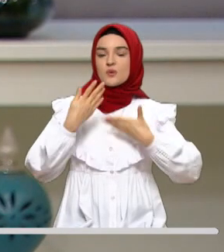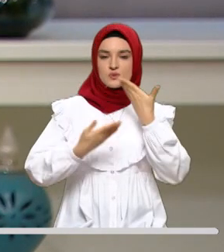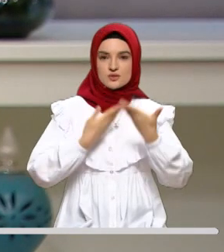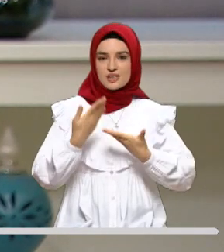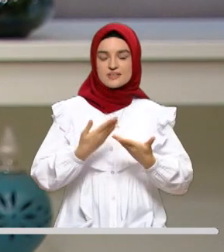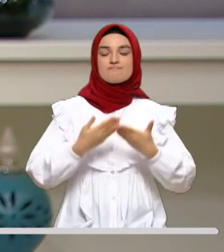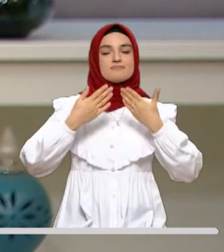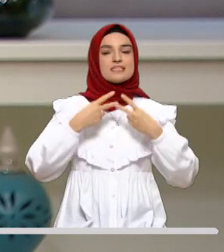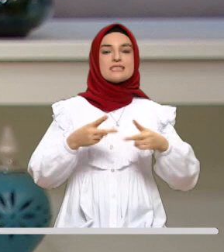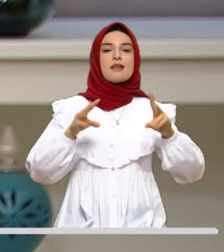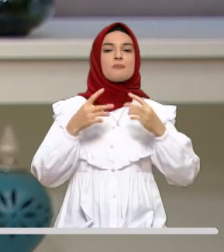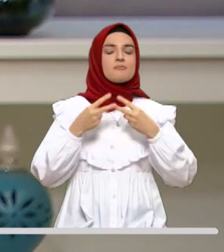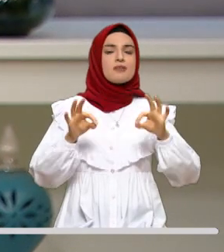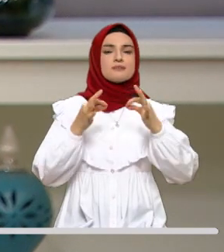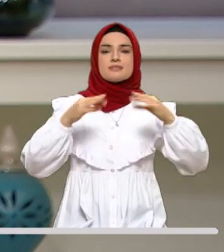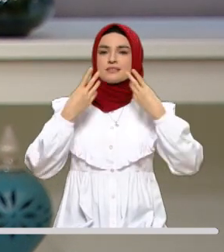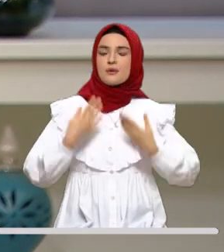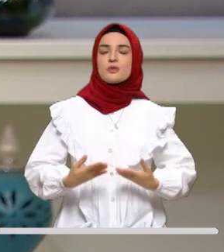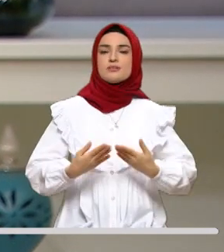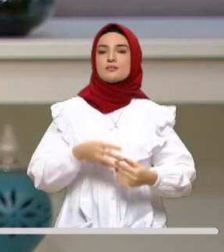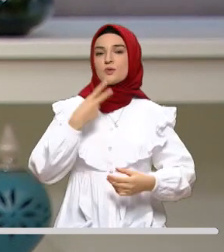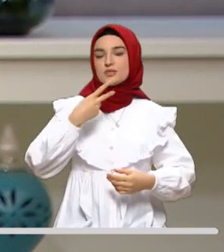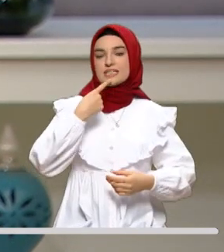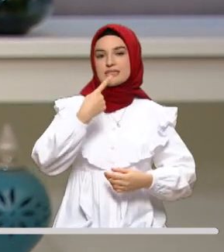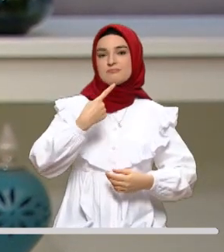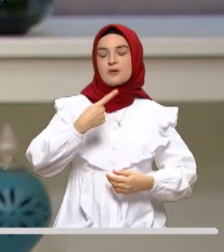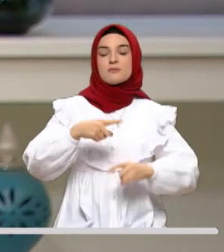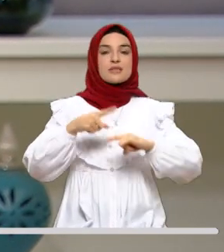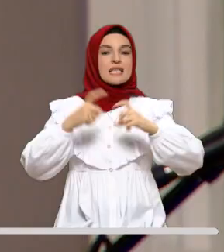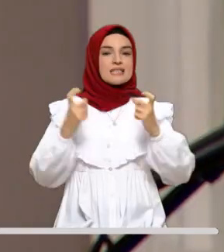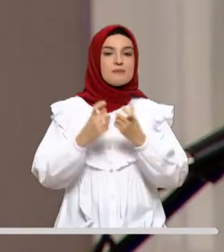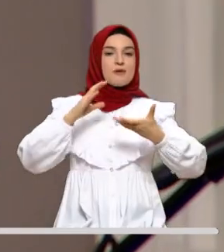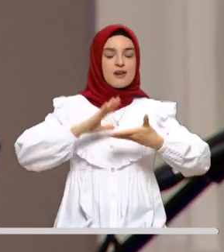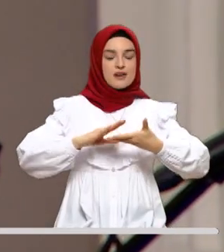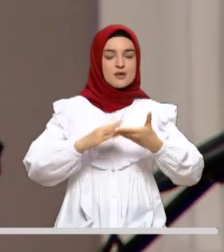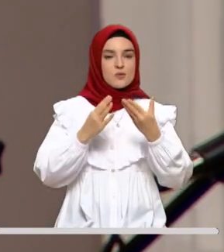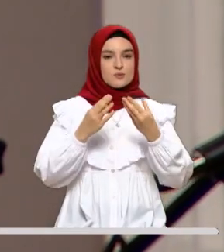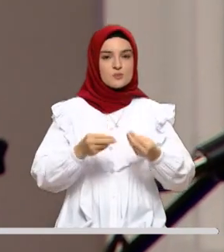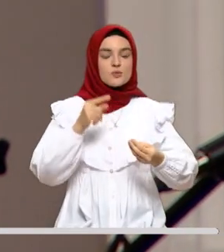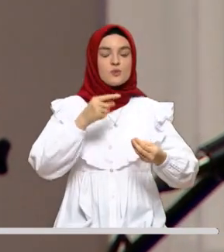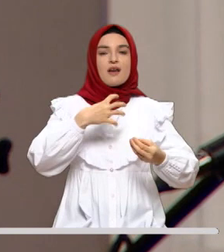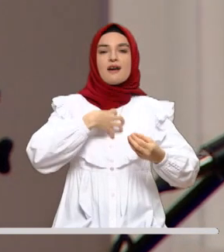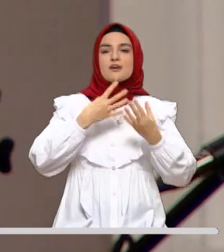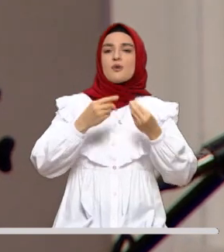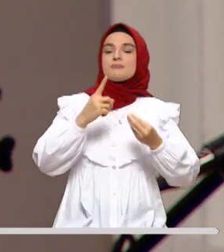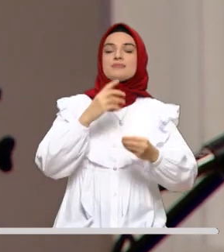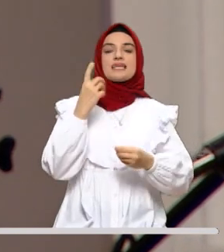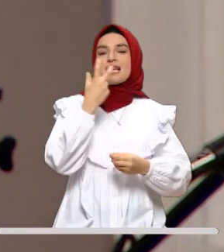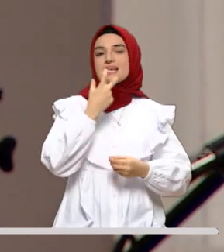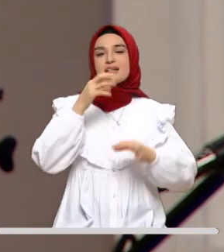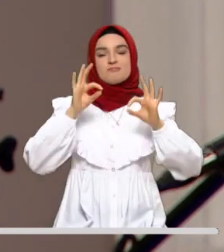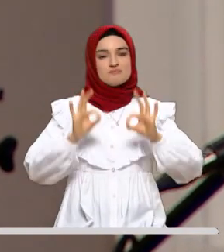edilişini konuşacağız dedik. Açılışta da söylediğimiz üzere ve Hasan Özer ve ekip arkadaşları da Güftesi Mehmet Akif Ersoy'a ait çok güzel bir eserle